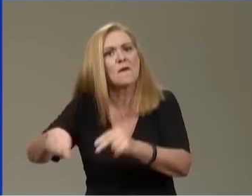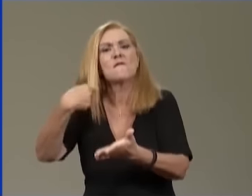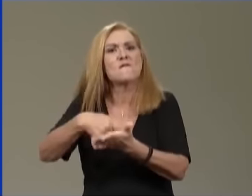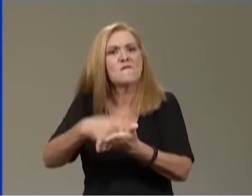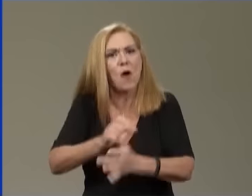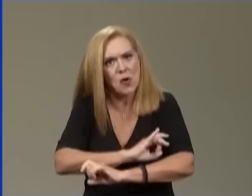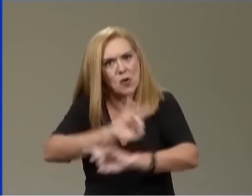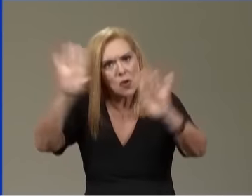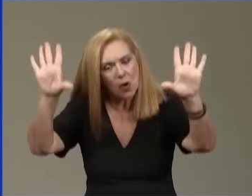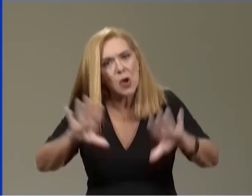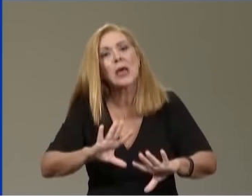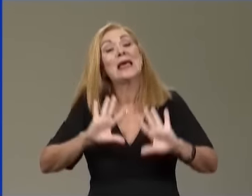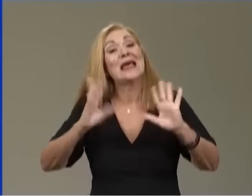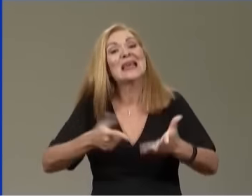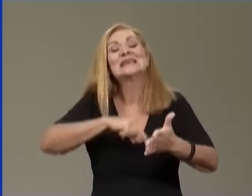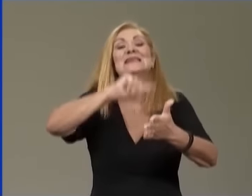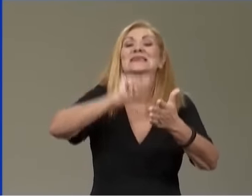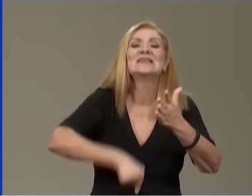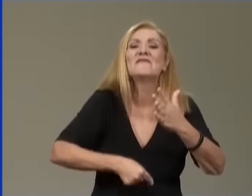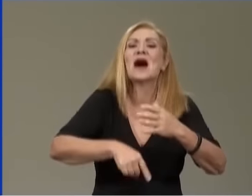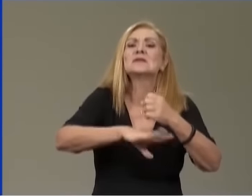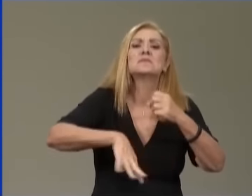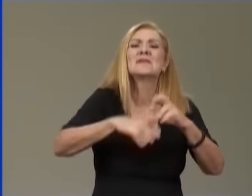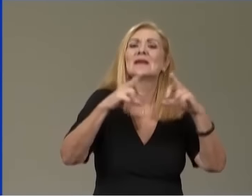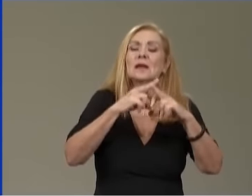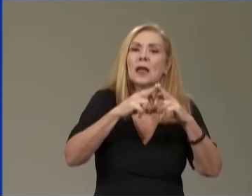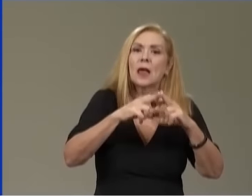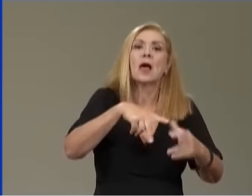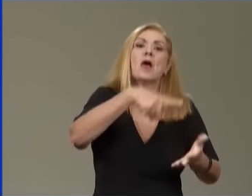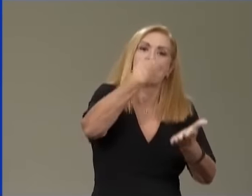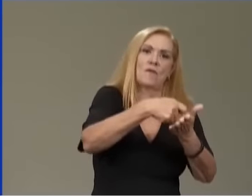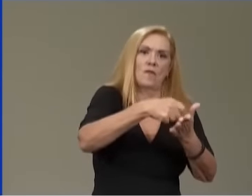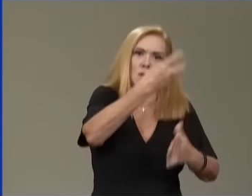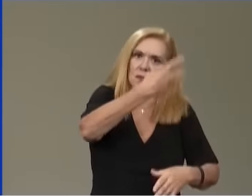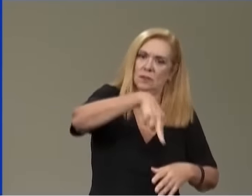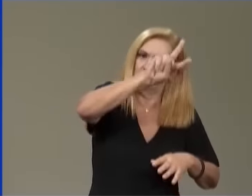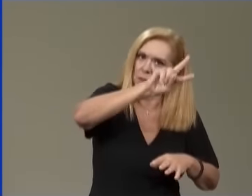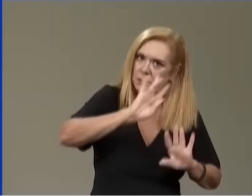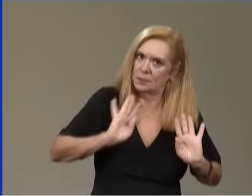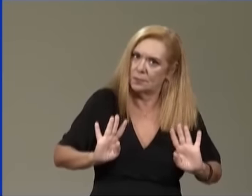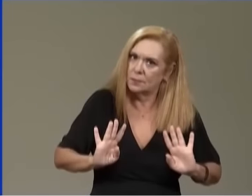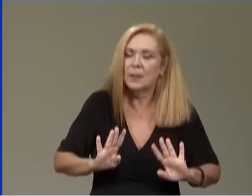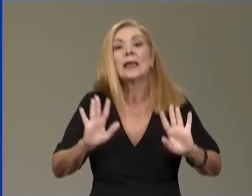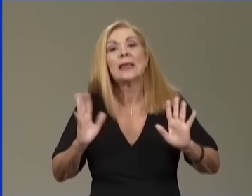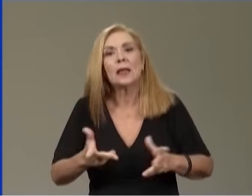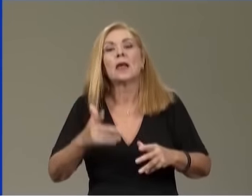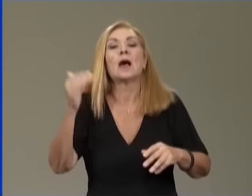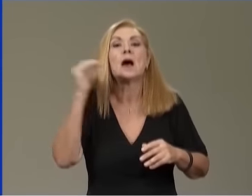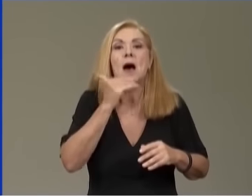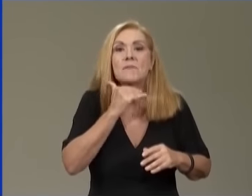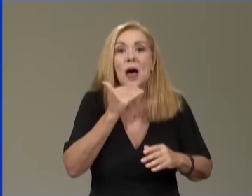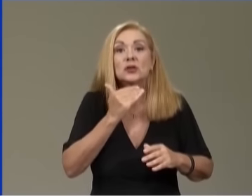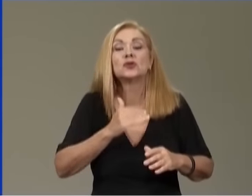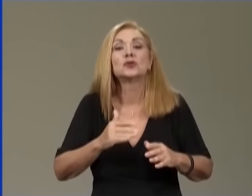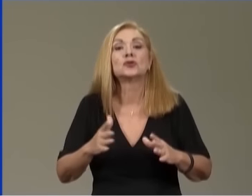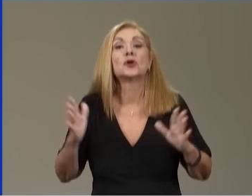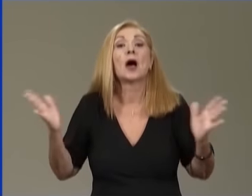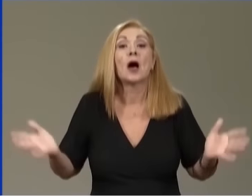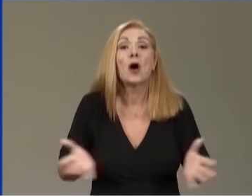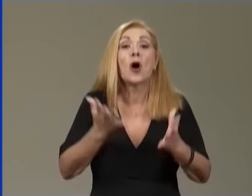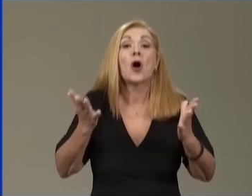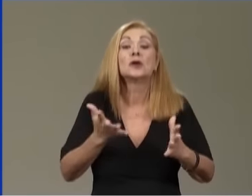πλατφορμών θα ενισχύσει ένα νέο αυξημένο τέλος. Ενώ αμέσως θα απαγορευτεί